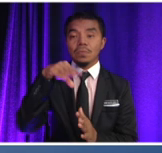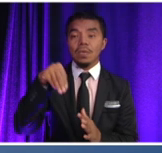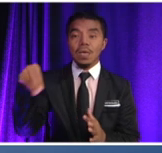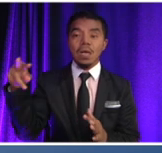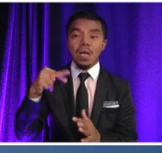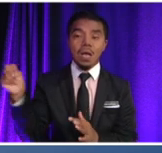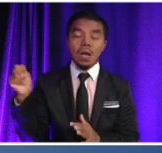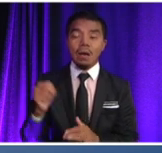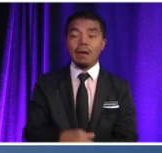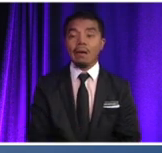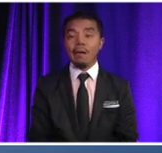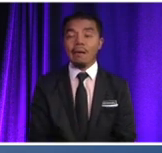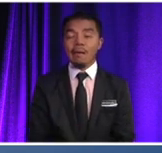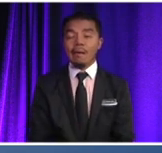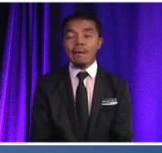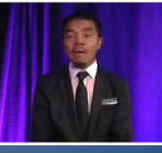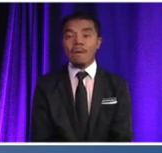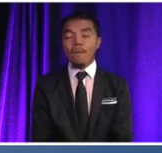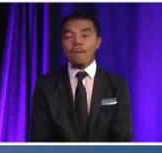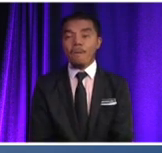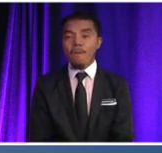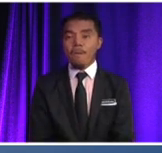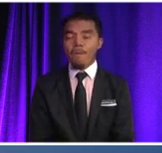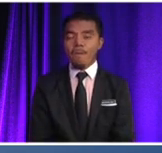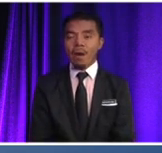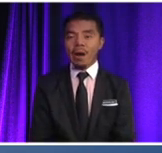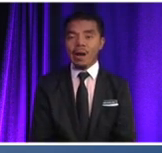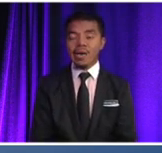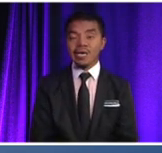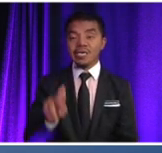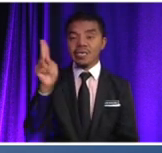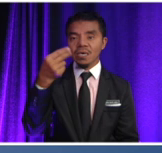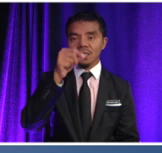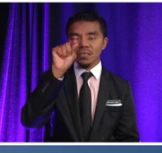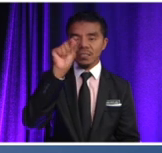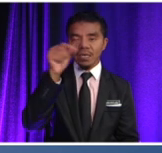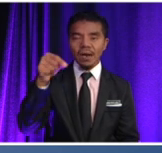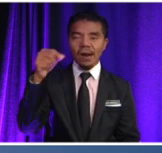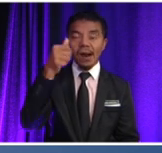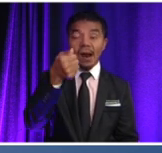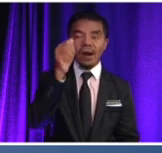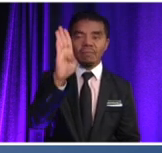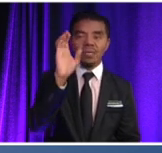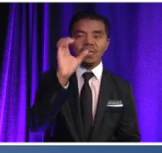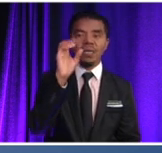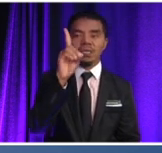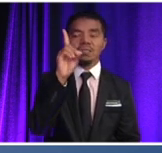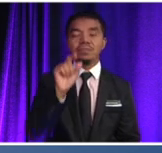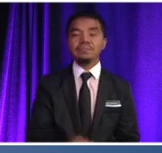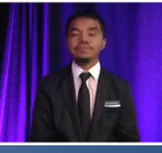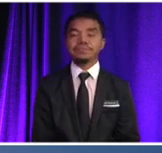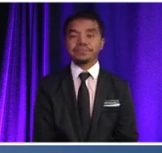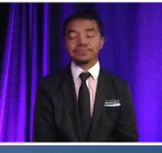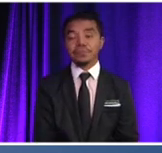dengan menulis ABC ruang jawaban Oke jadi bagi menghasilkan